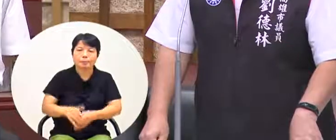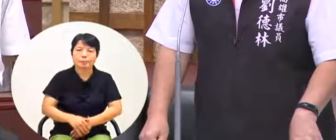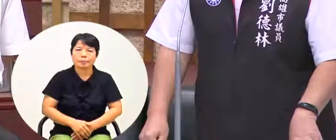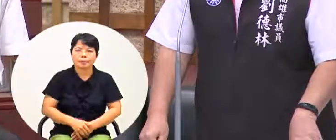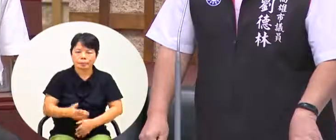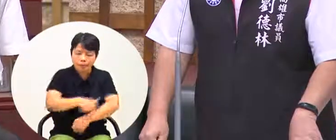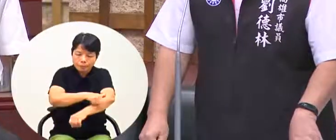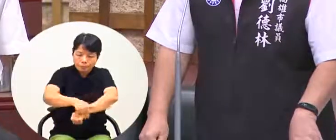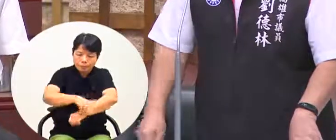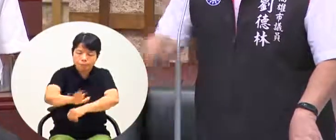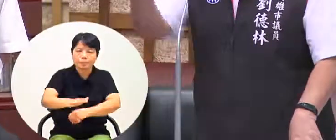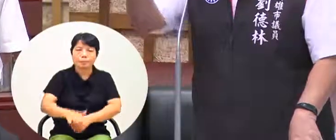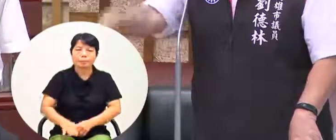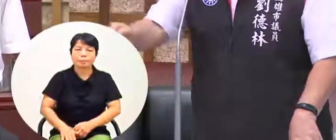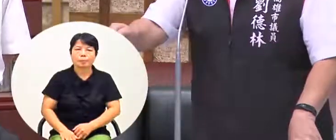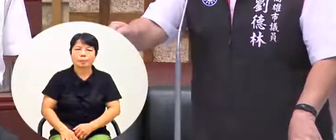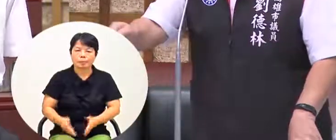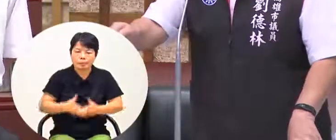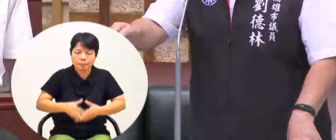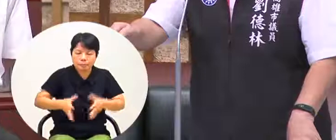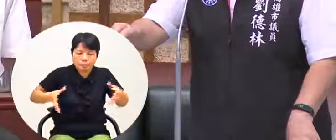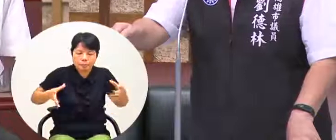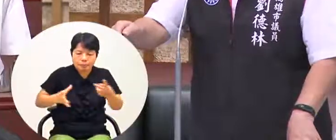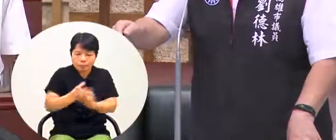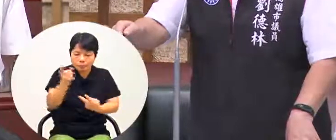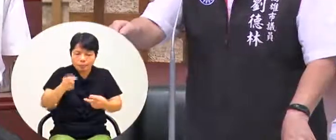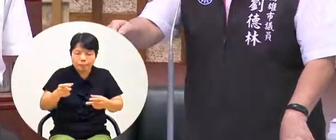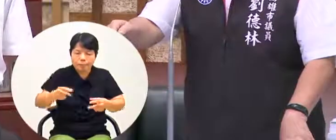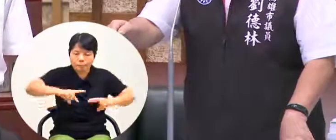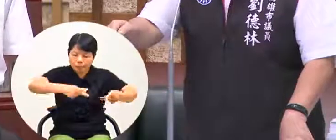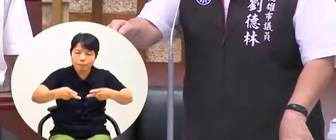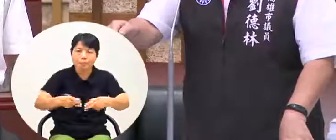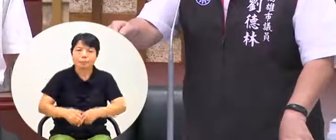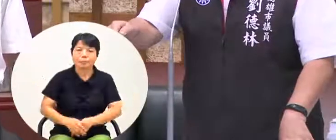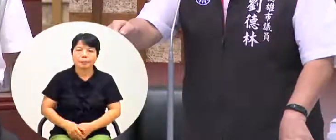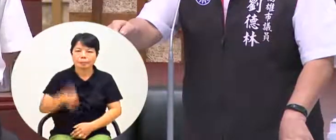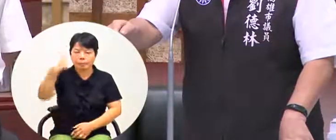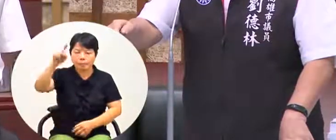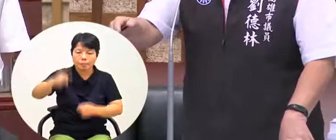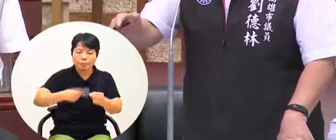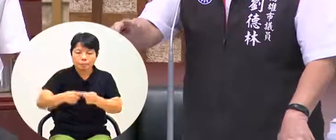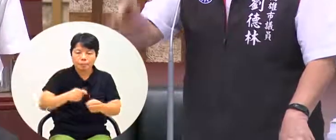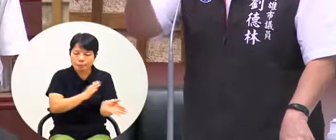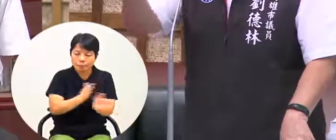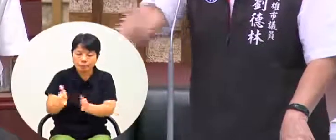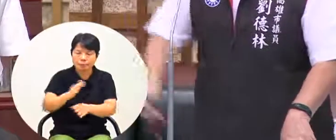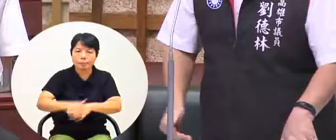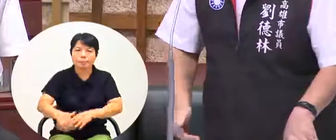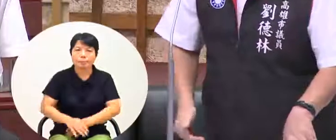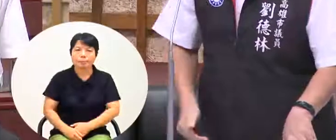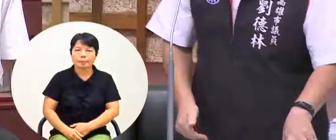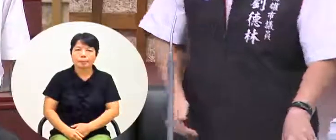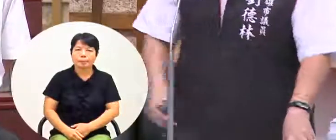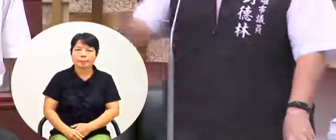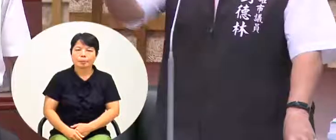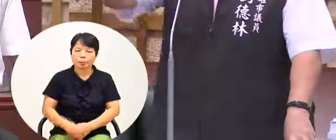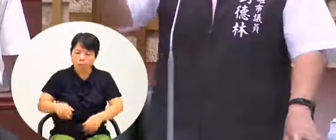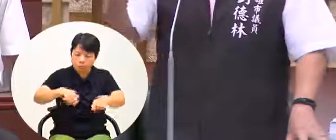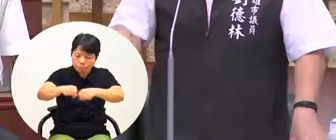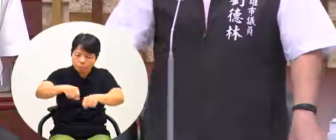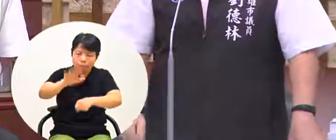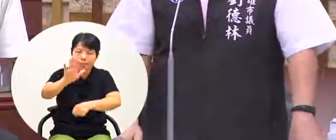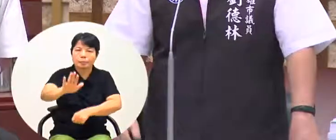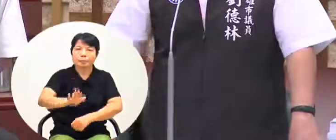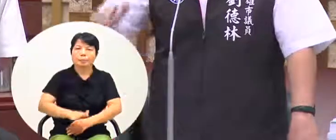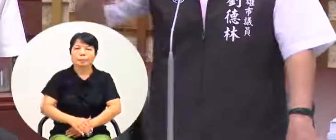要一并来改造。 明年会处理就对了。 我们是有列入明年的 预算会执行嘛？好不好？因为你们